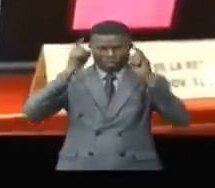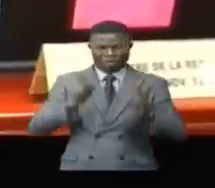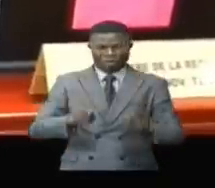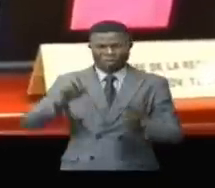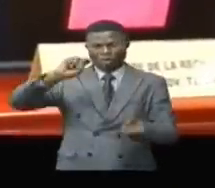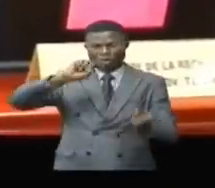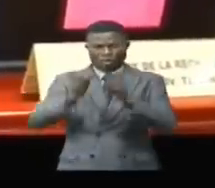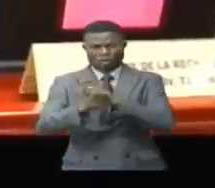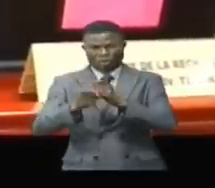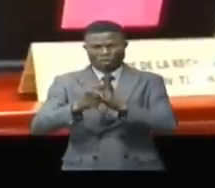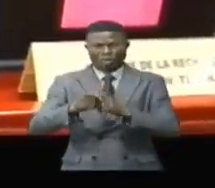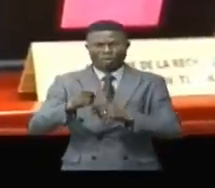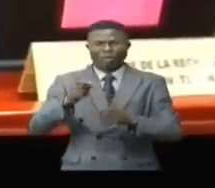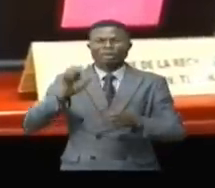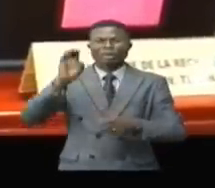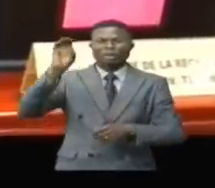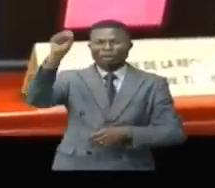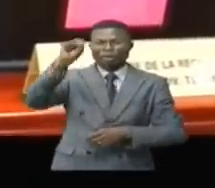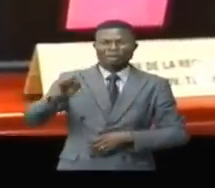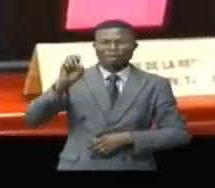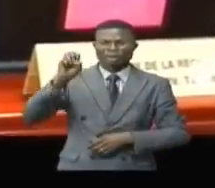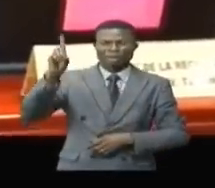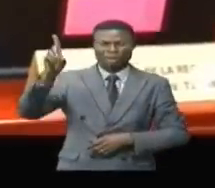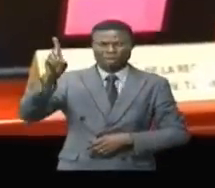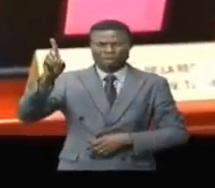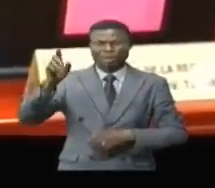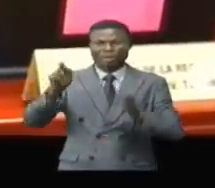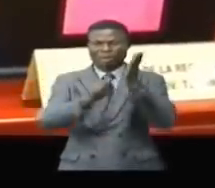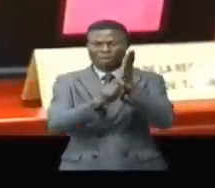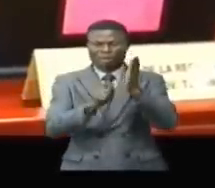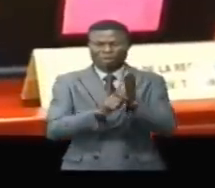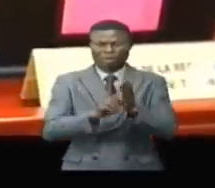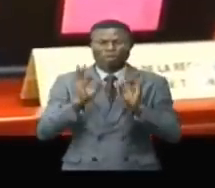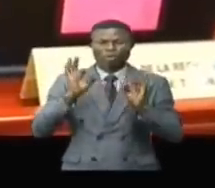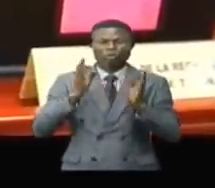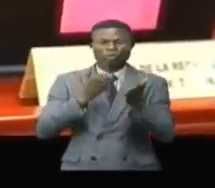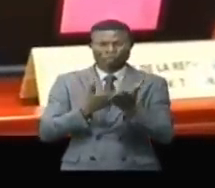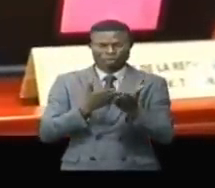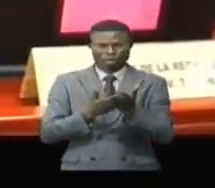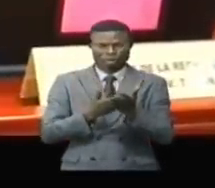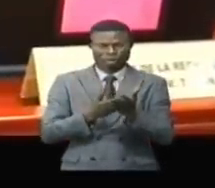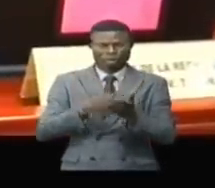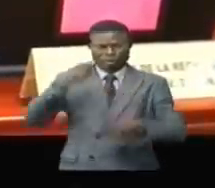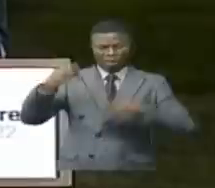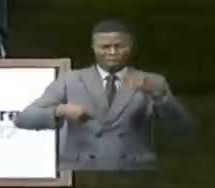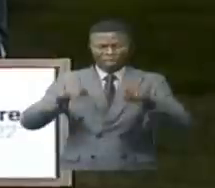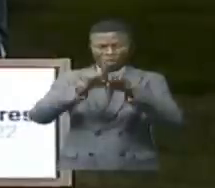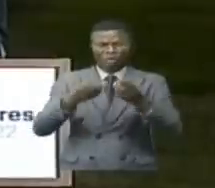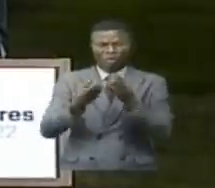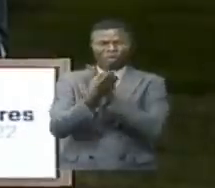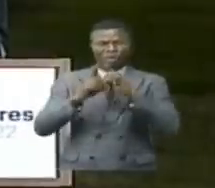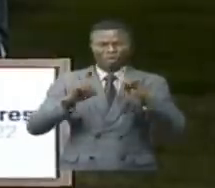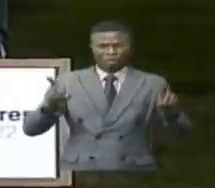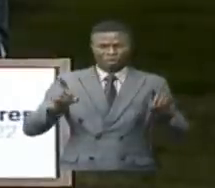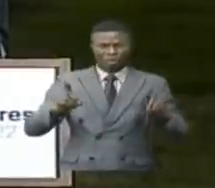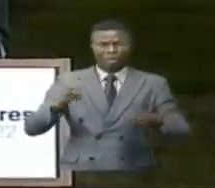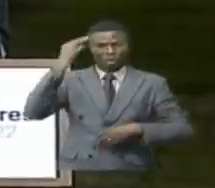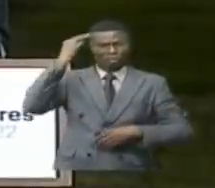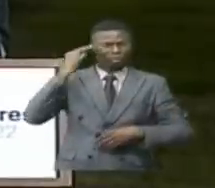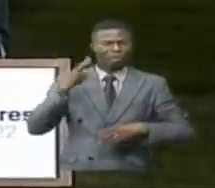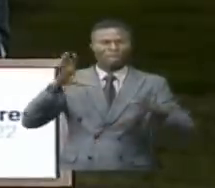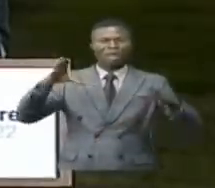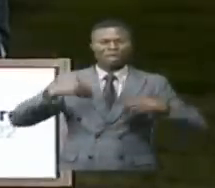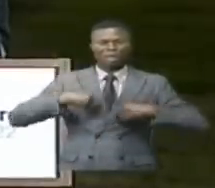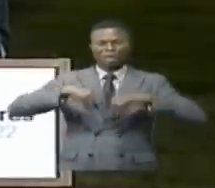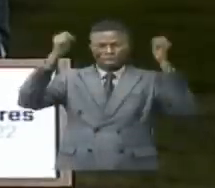du protocole de la SADC sur la science, la technologie et l'innovation. Après débat et délibération, le Conseil a adopté